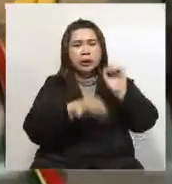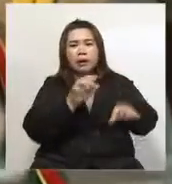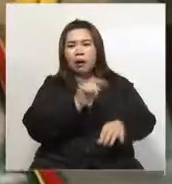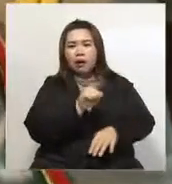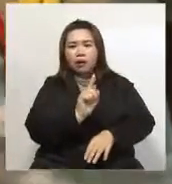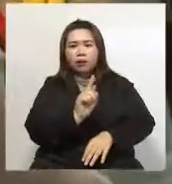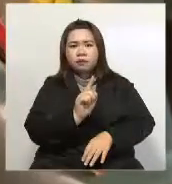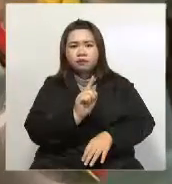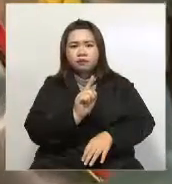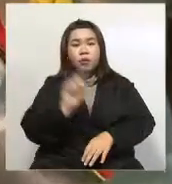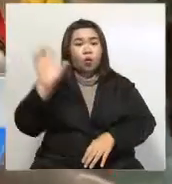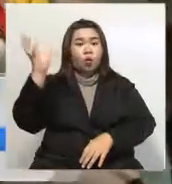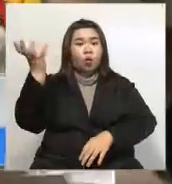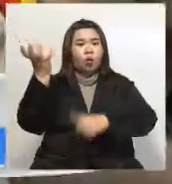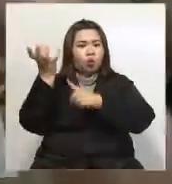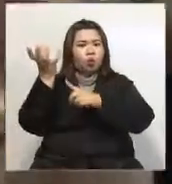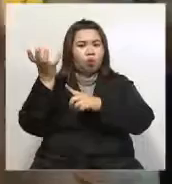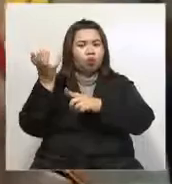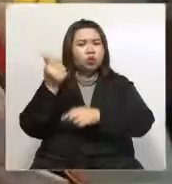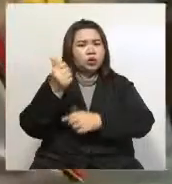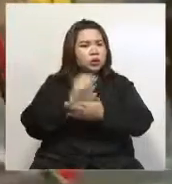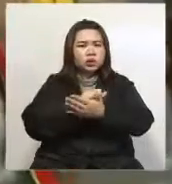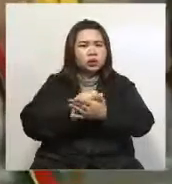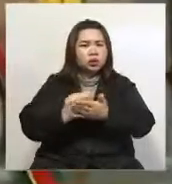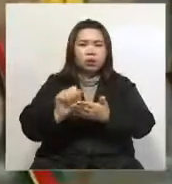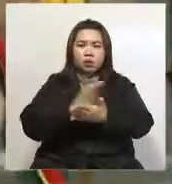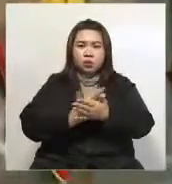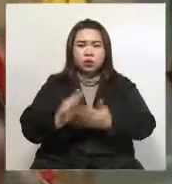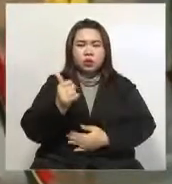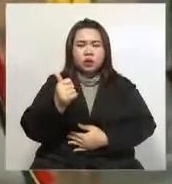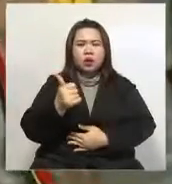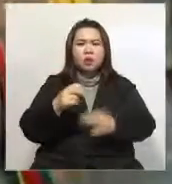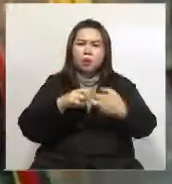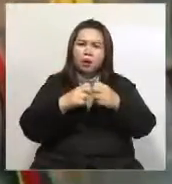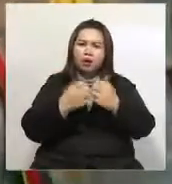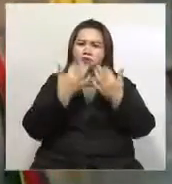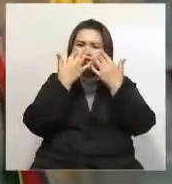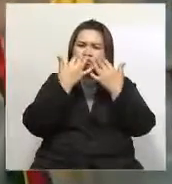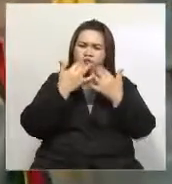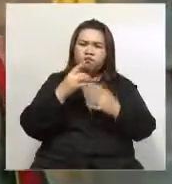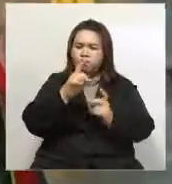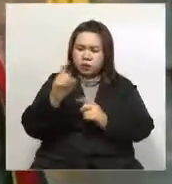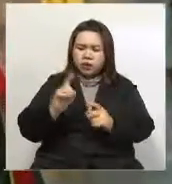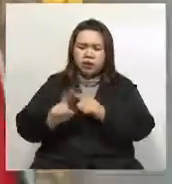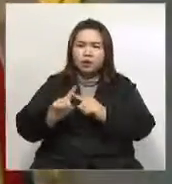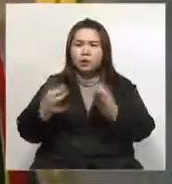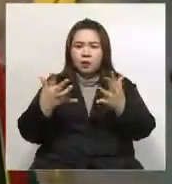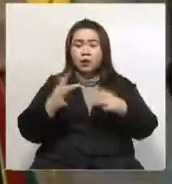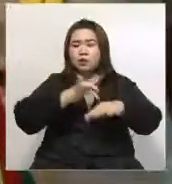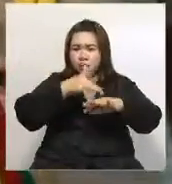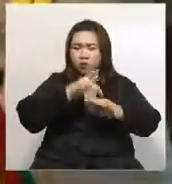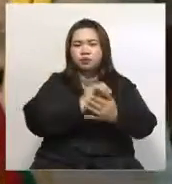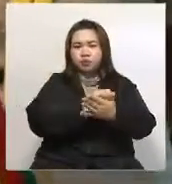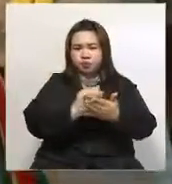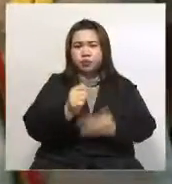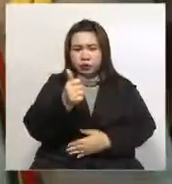ำให้เราอะค่ะโลกเราอะค่ะมีความสะอาดมากขึ้นแล้วทำให้มลพิษอะค่ะรวมถึงสิ่งแวดล้อมสะอาดขึ้นค่ะอย่างแรกเลยนะ